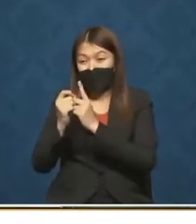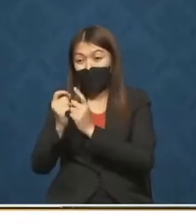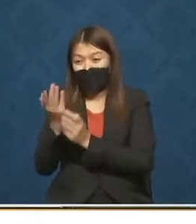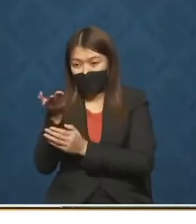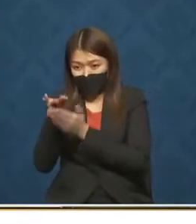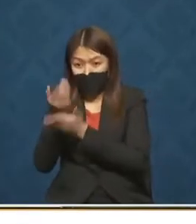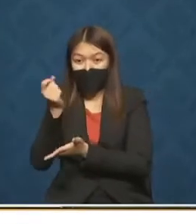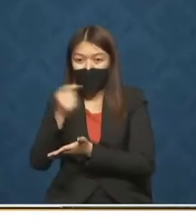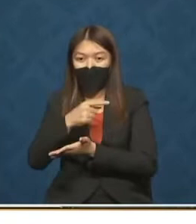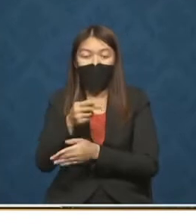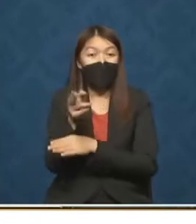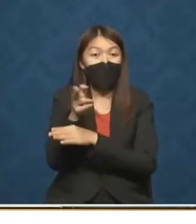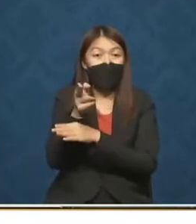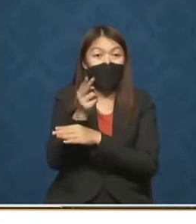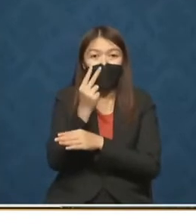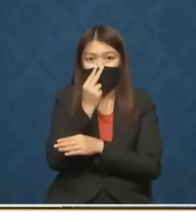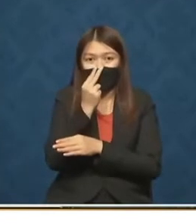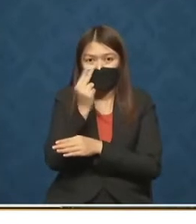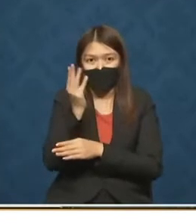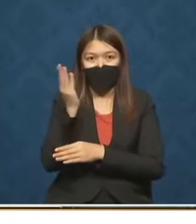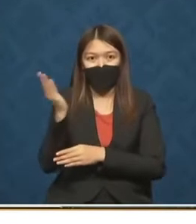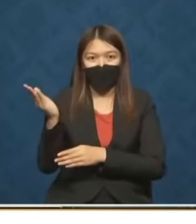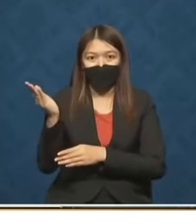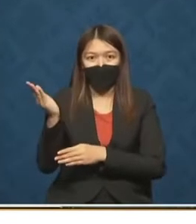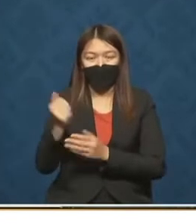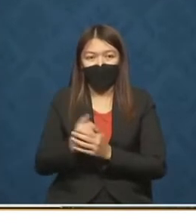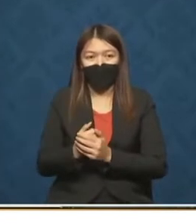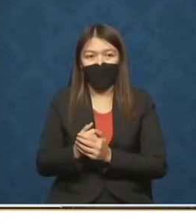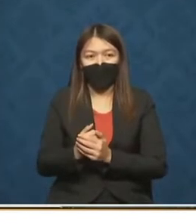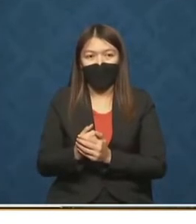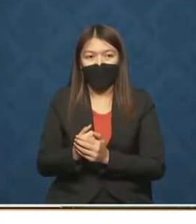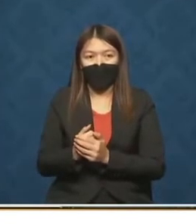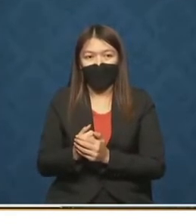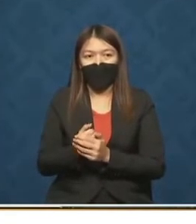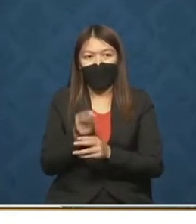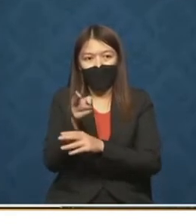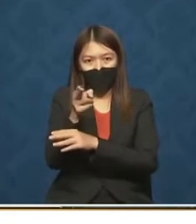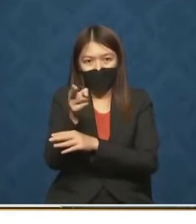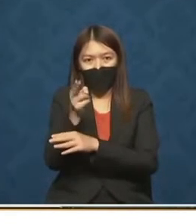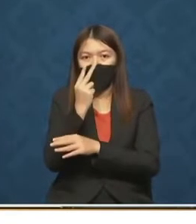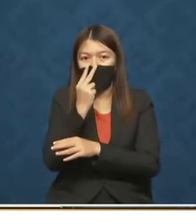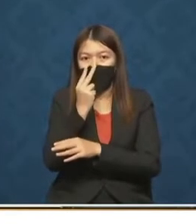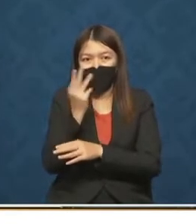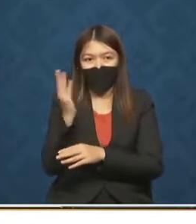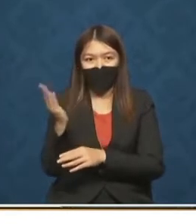มีคลิปมาฝากท่านในยกรธมนตีโดยผ่านท่านปราธารสพาขอคิปด้ค่ะ